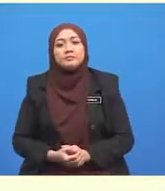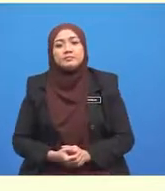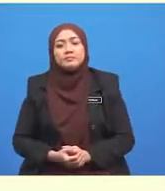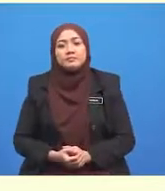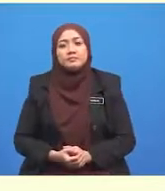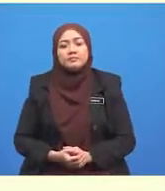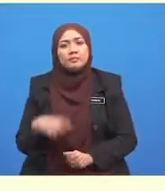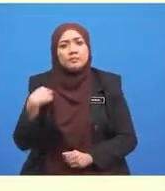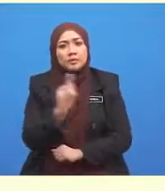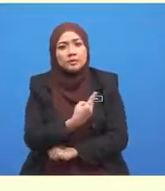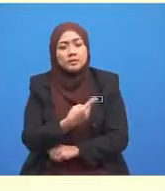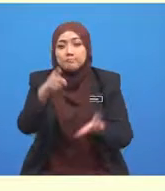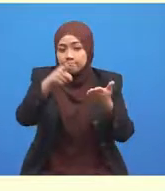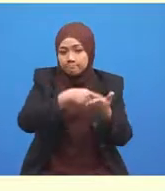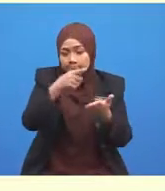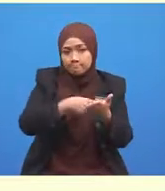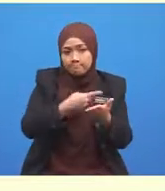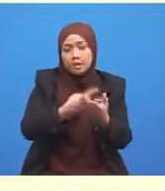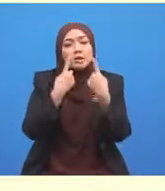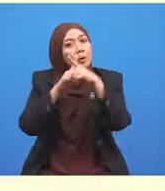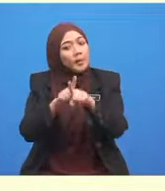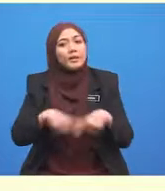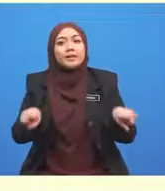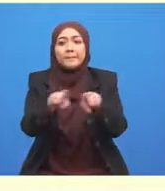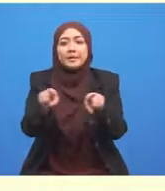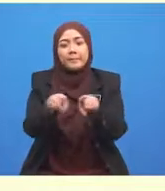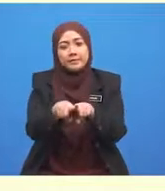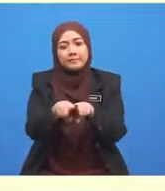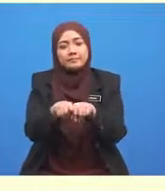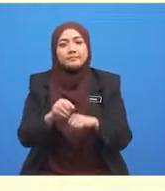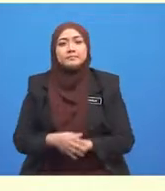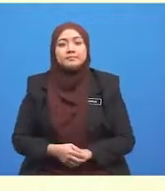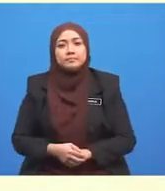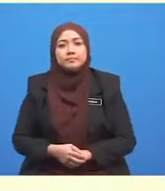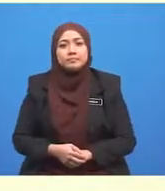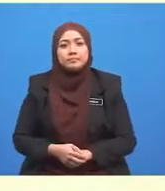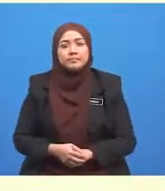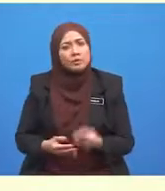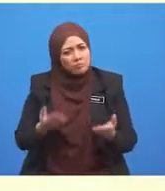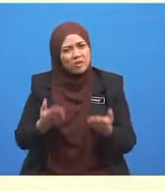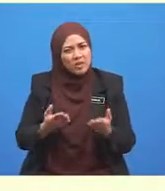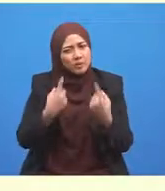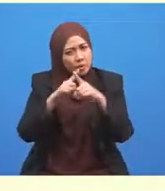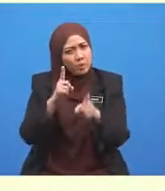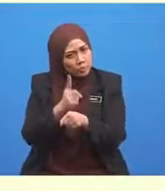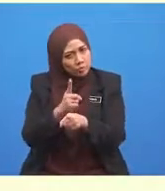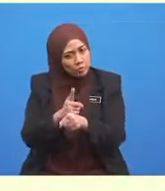Baik, kita semak sama-sama ya. Adakah jawapan murid-murid